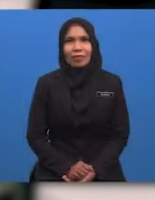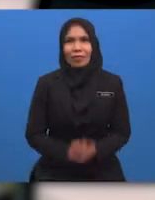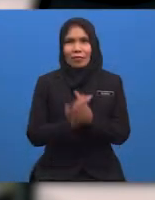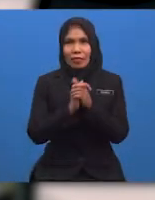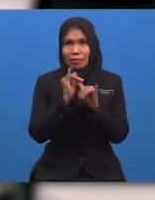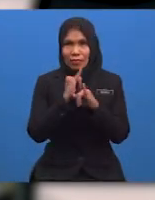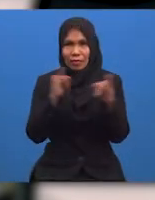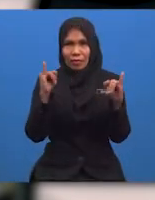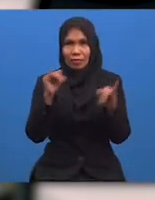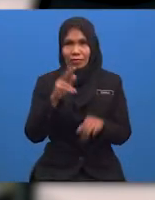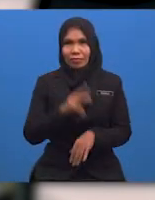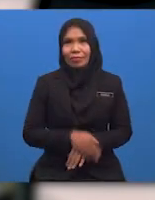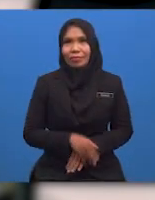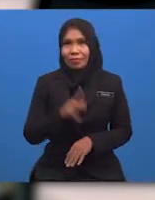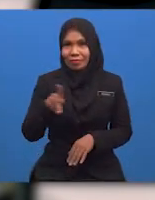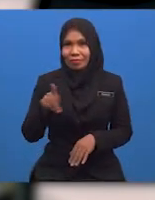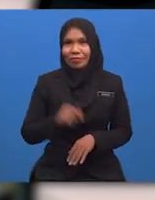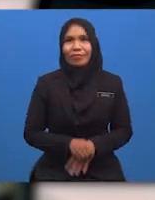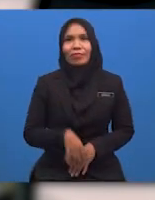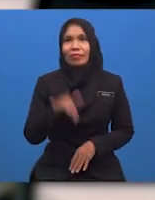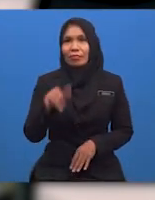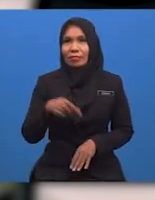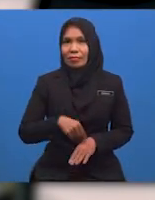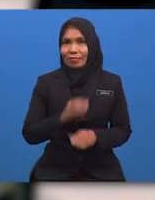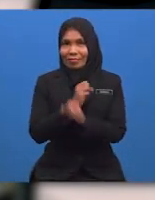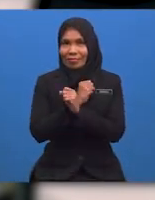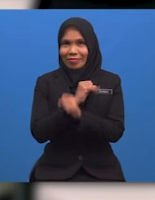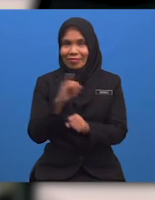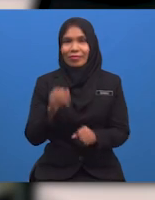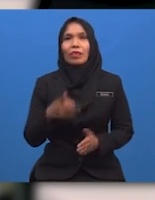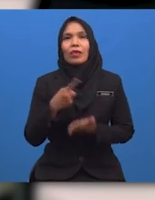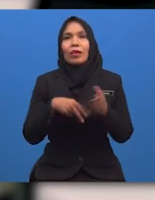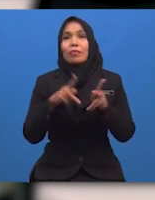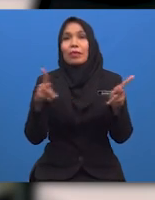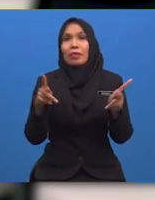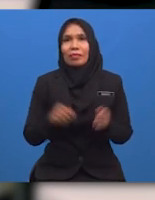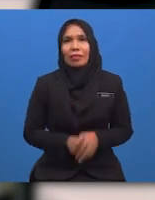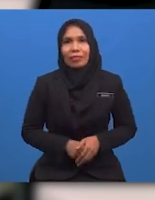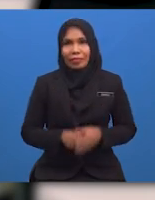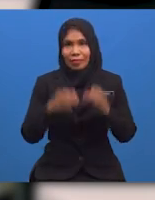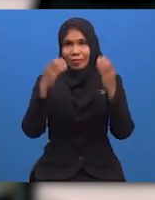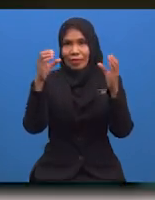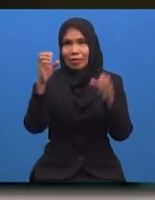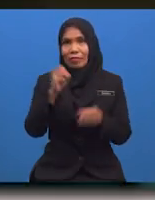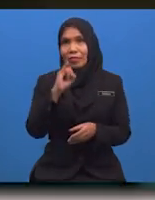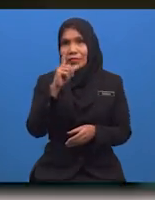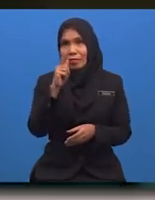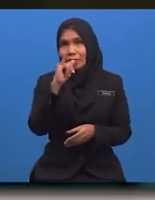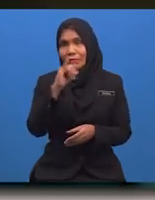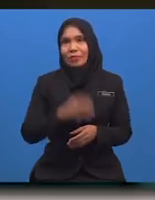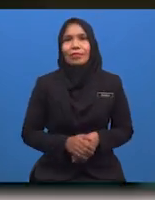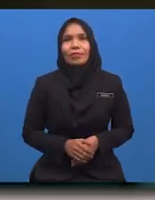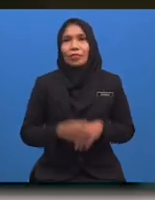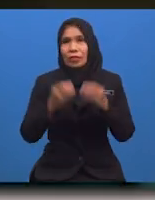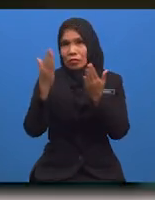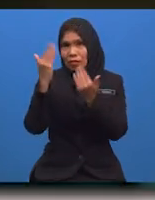sejahtera pelajar-pelajar yang disayangi. Apa khabar semua? Saya Cikgu Siti Hir. Cikgu